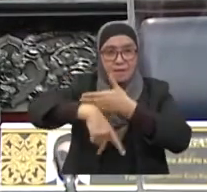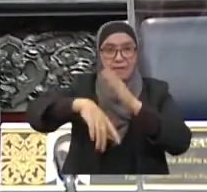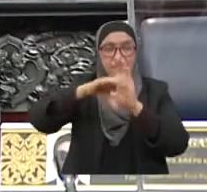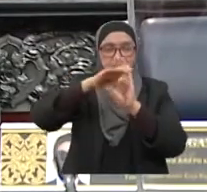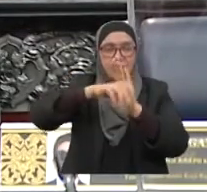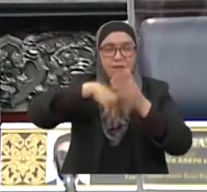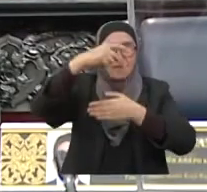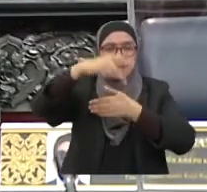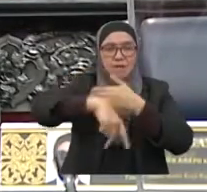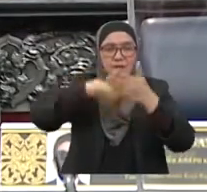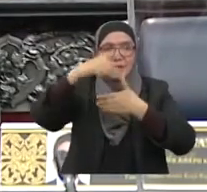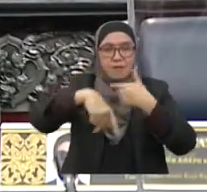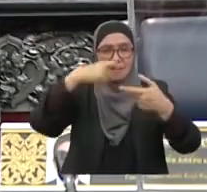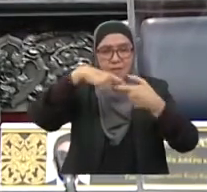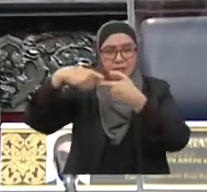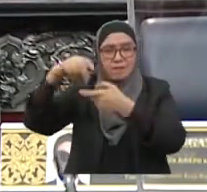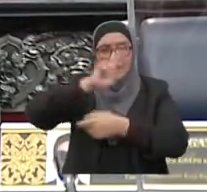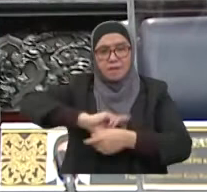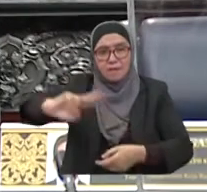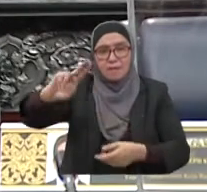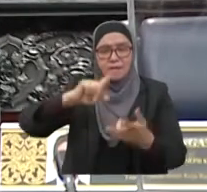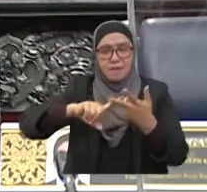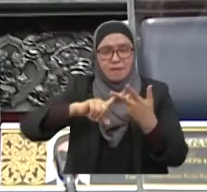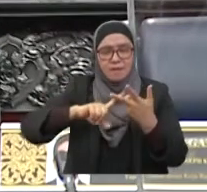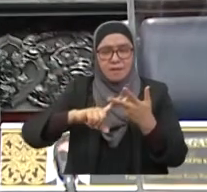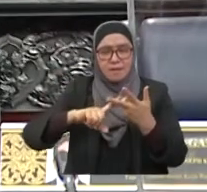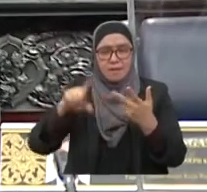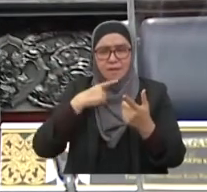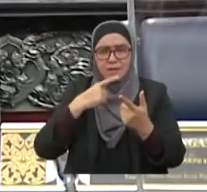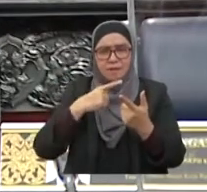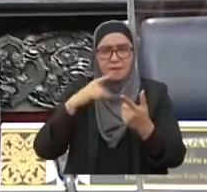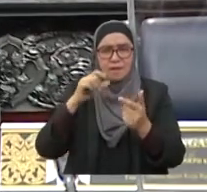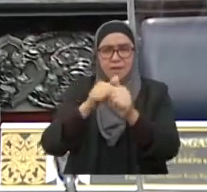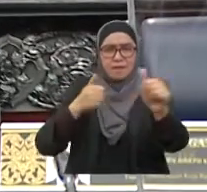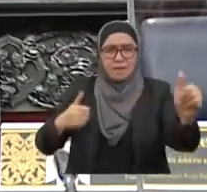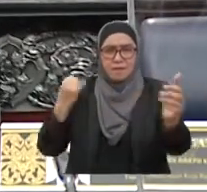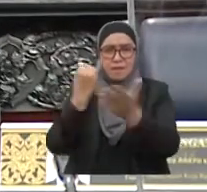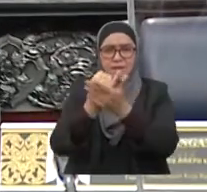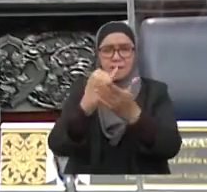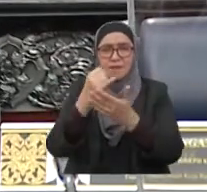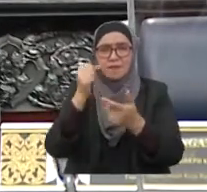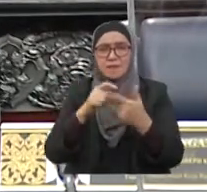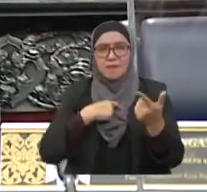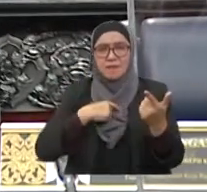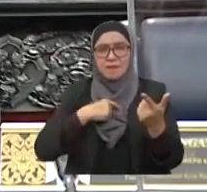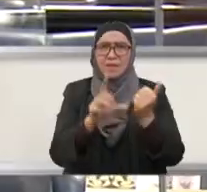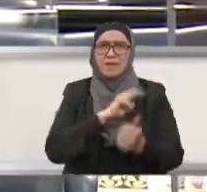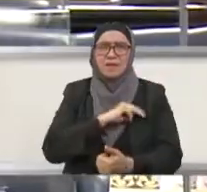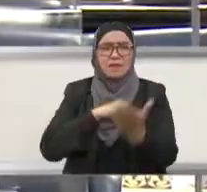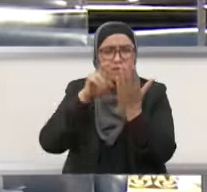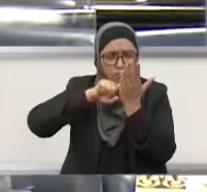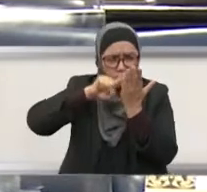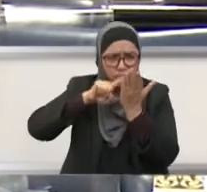peningkatan penghayatan agama dan pencegahan jenayah syariah berbentuk webinar, forum dan kempen kesedaran jenayah syariah.